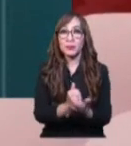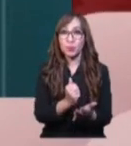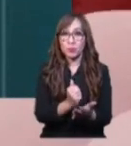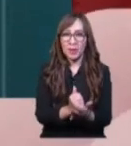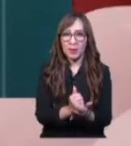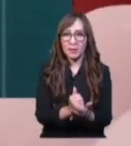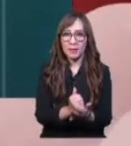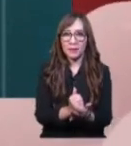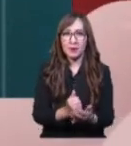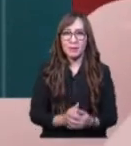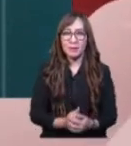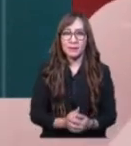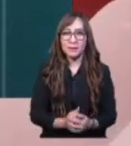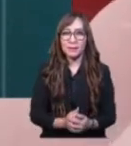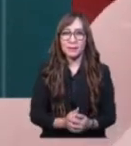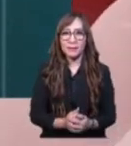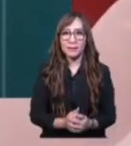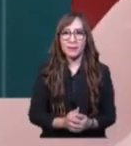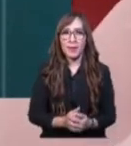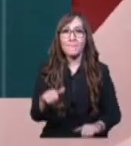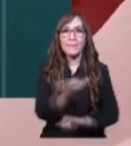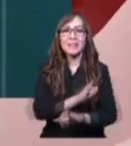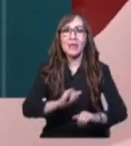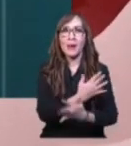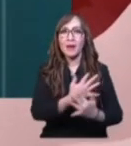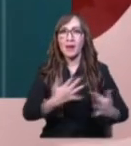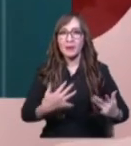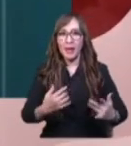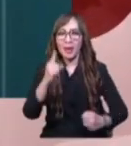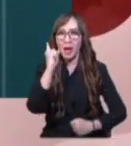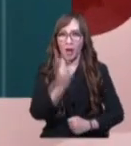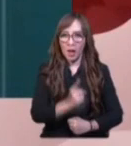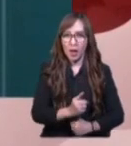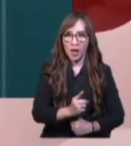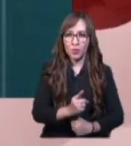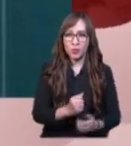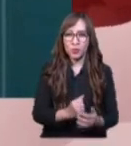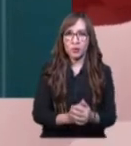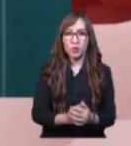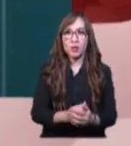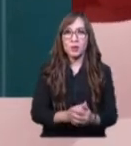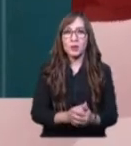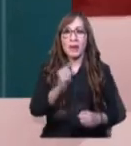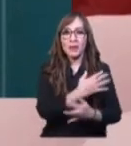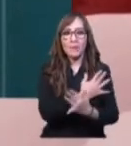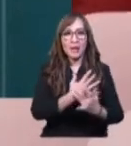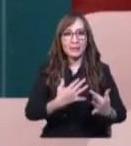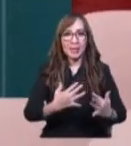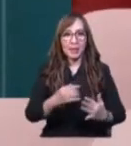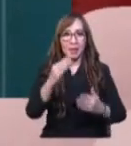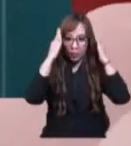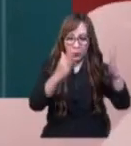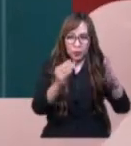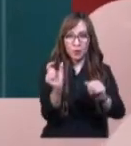adalah dengan dana rakyat melalui pajak dan seterusnya. Jadi ini harus kembali kepada masyarakat, khususnya siapa?